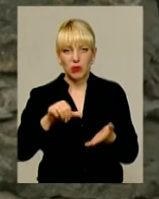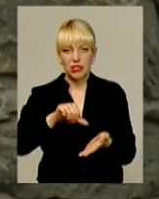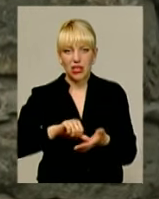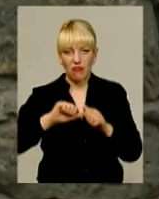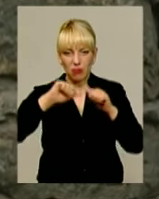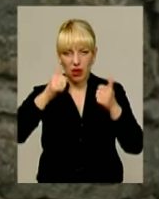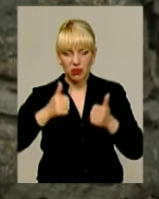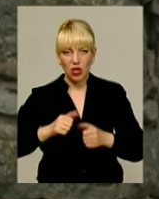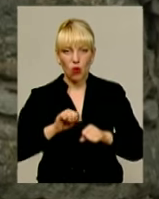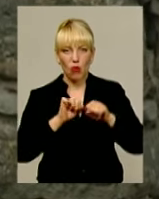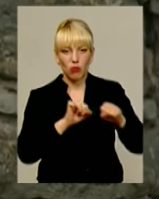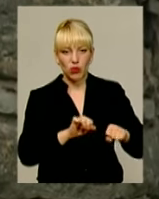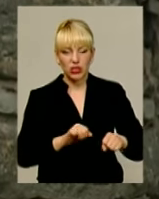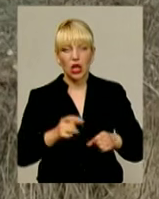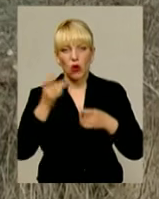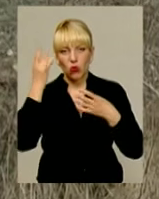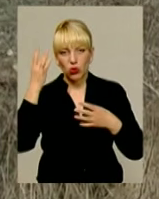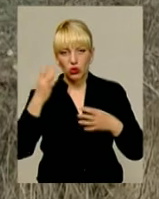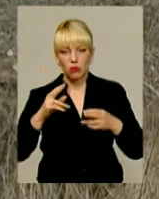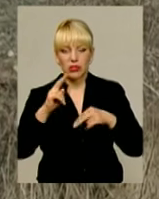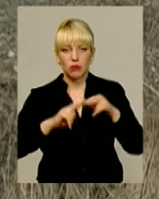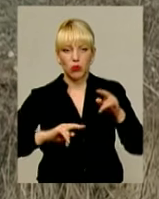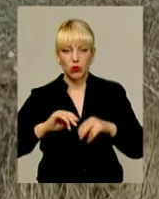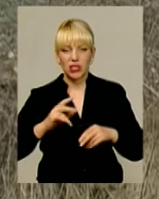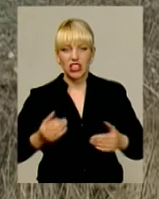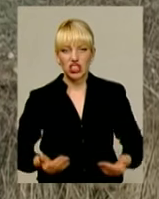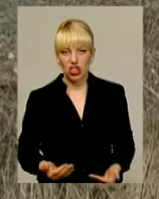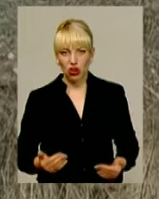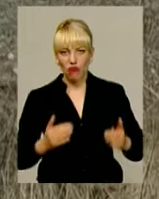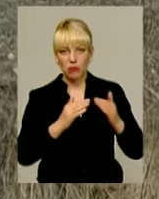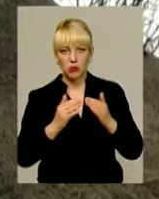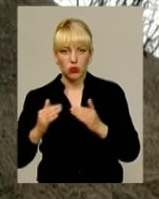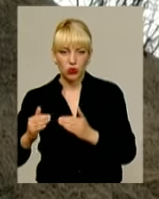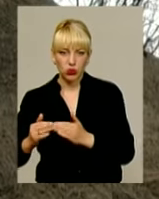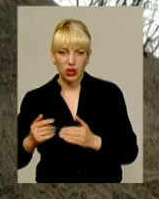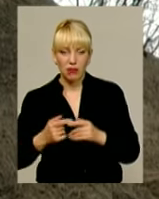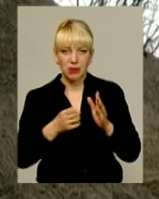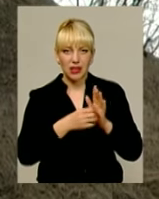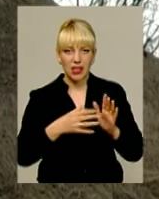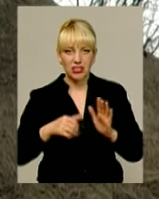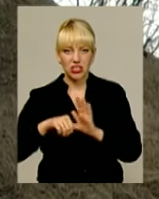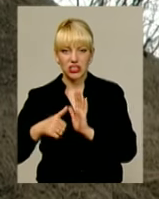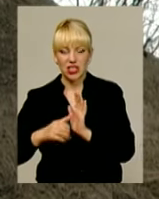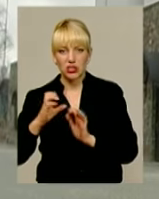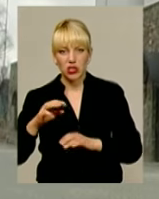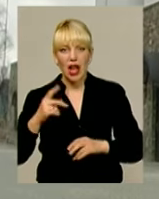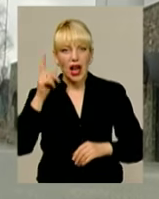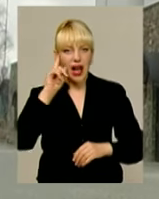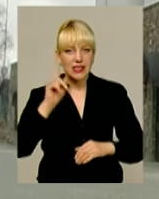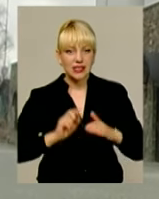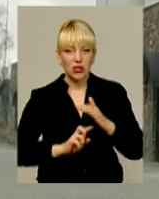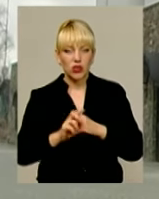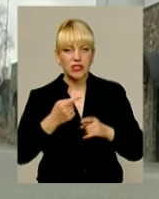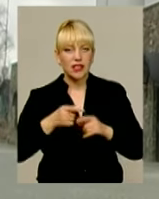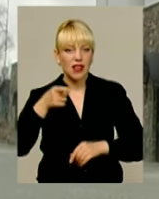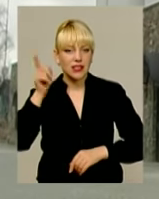оборонного зодчества, культовими спорудами та житловою забудовою 15-го початку 20-го сторіччя. А от синагога є однією з найстаріших